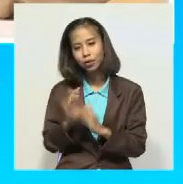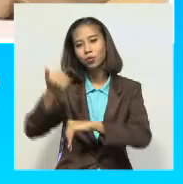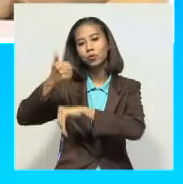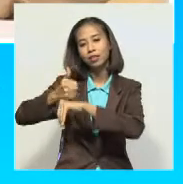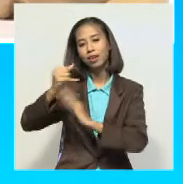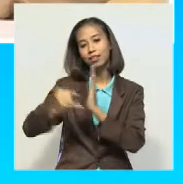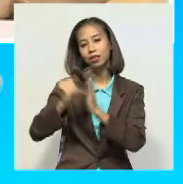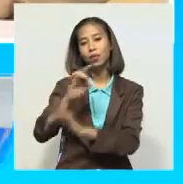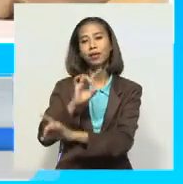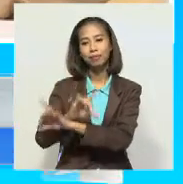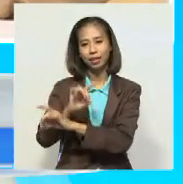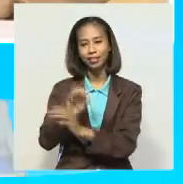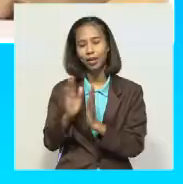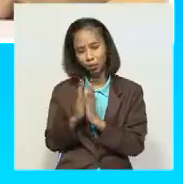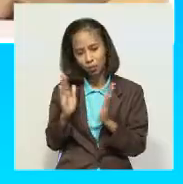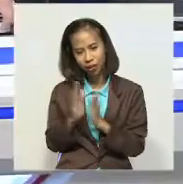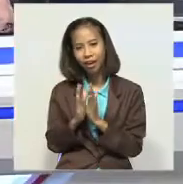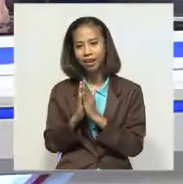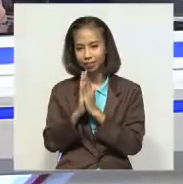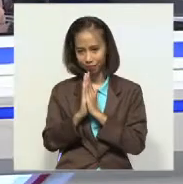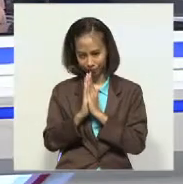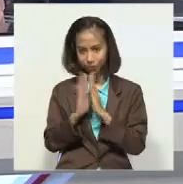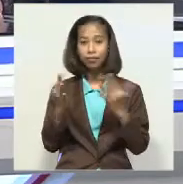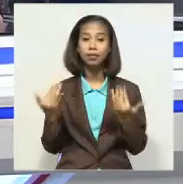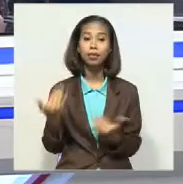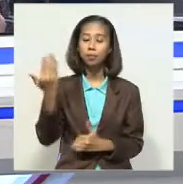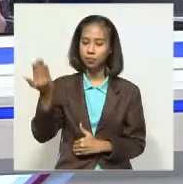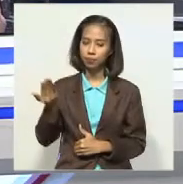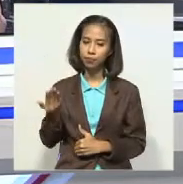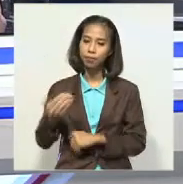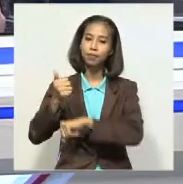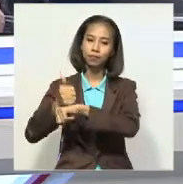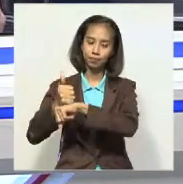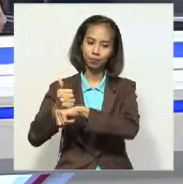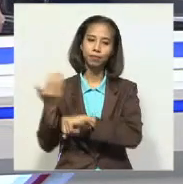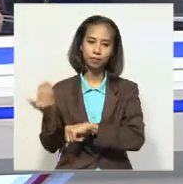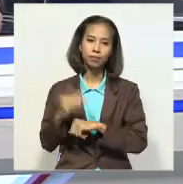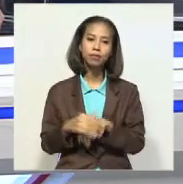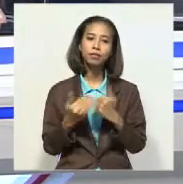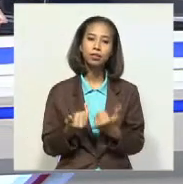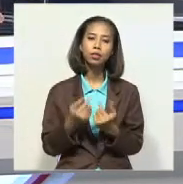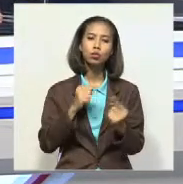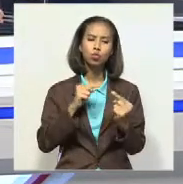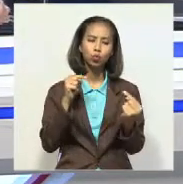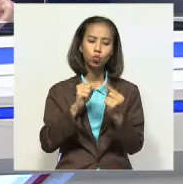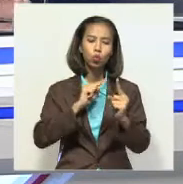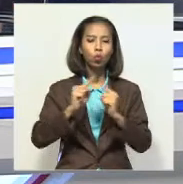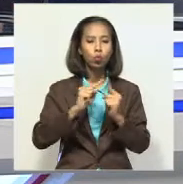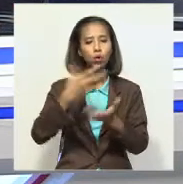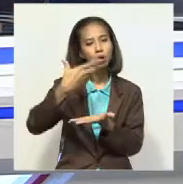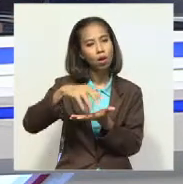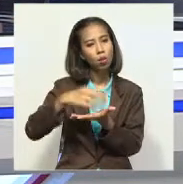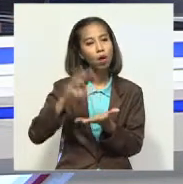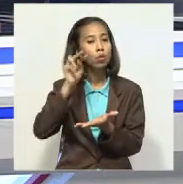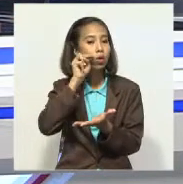ท่านผู้ว่าราชการจังหวัดเพชรบุรีนะคะขอบคุณค่ะคุณฉัตรพรราชดุษฎีนะคะก็ได้พูดถึงสถานการณ์น้ำที่เพชรบุ